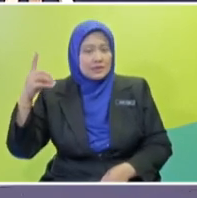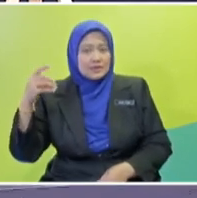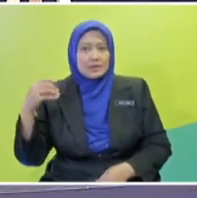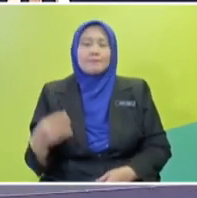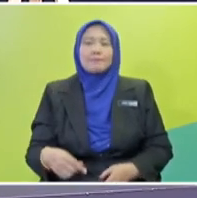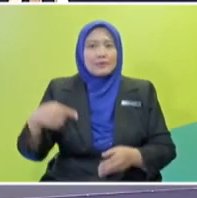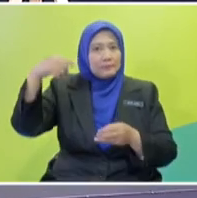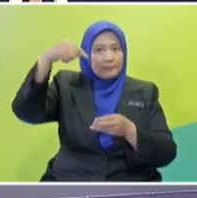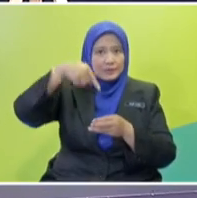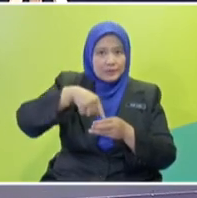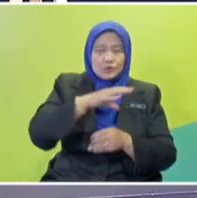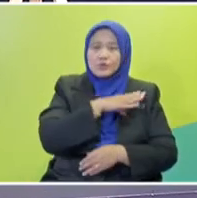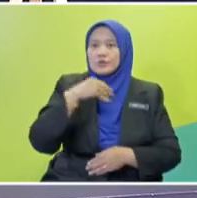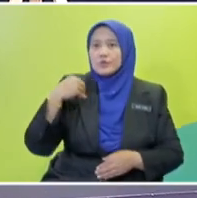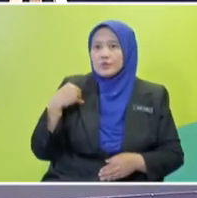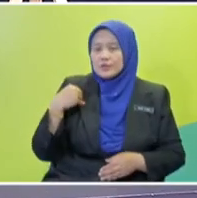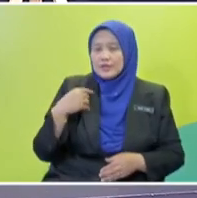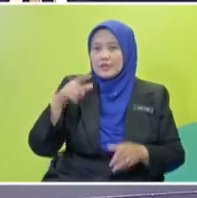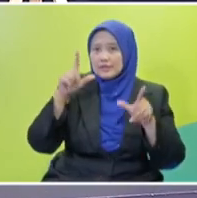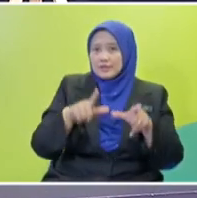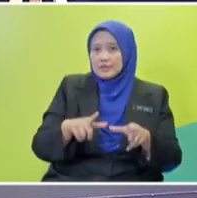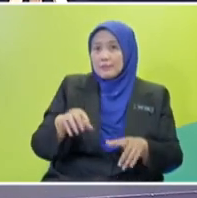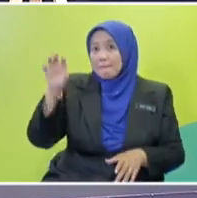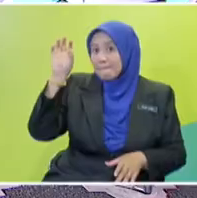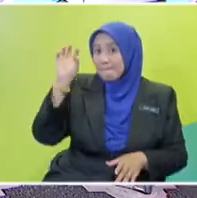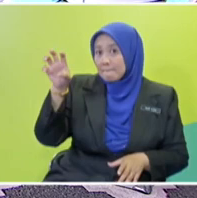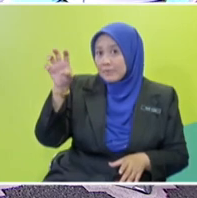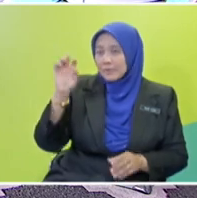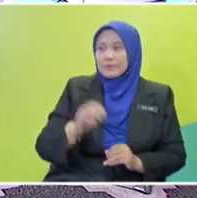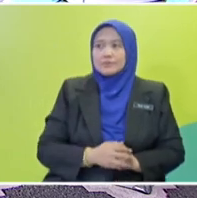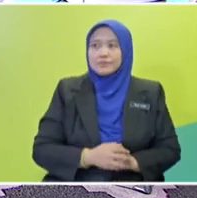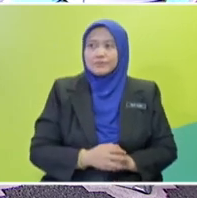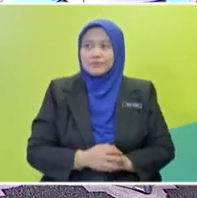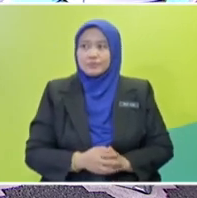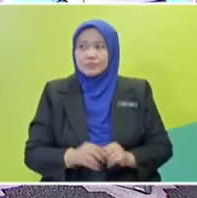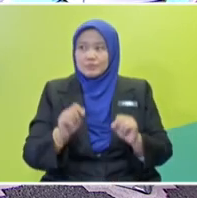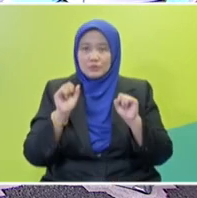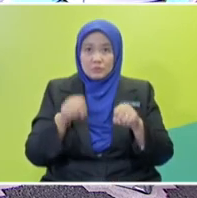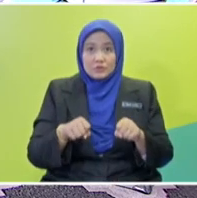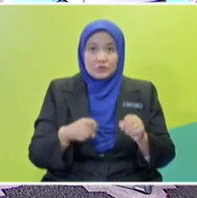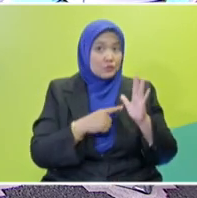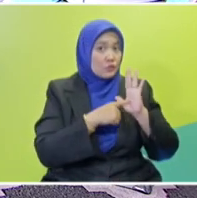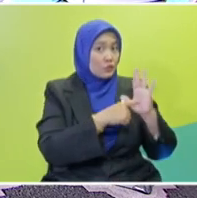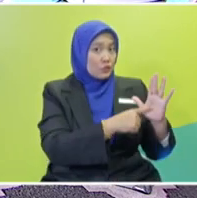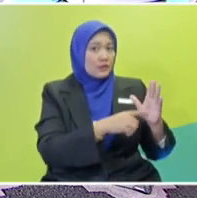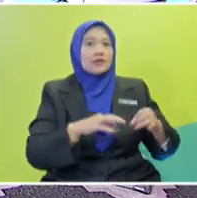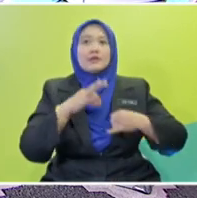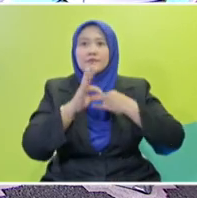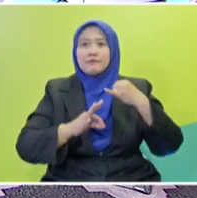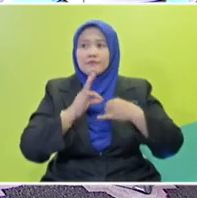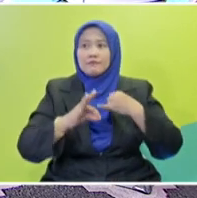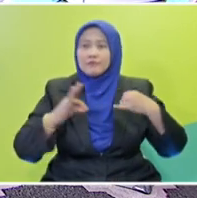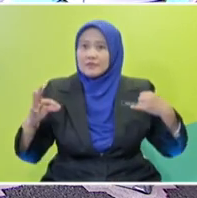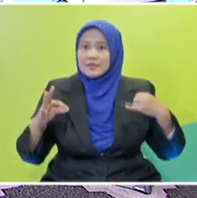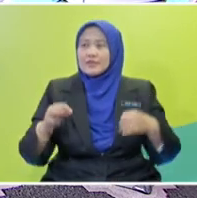eee nanti kita akan gunakanlah Tunjukkan sedikit vitamin Oke filamen ini sebenarnya yang ini